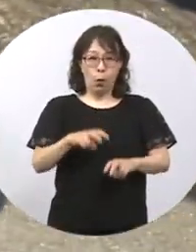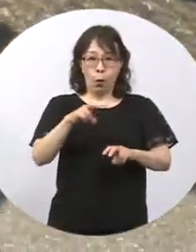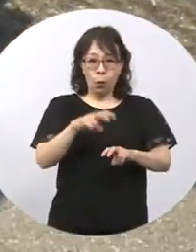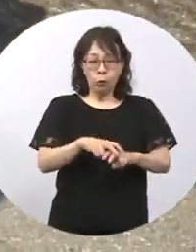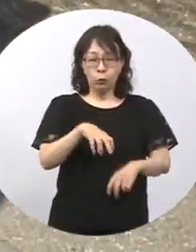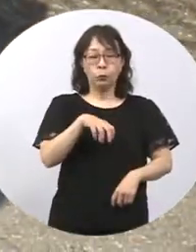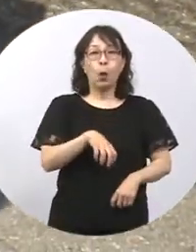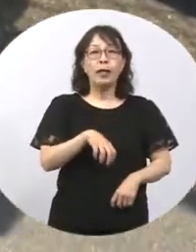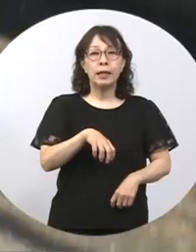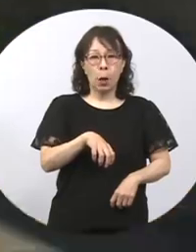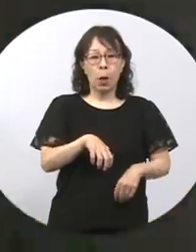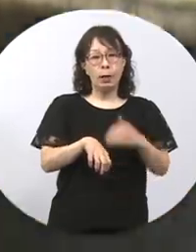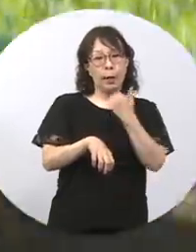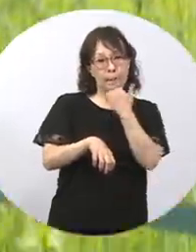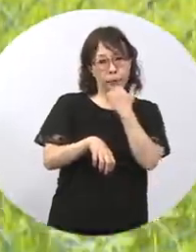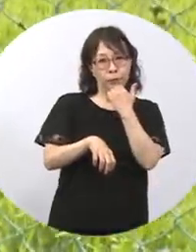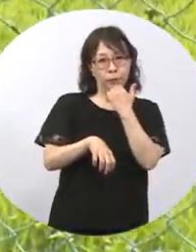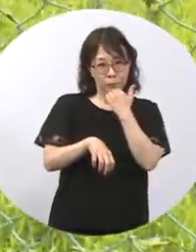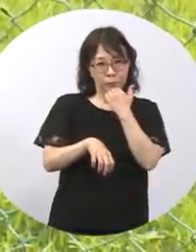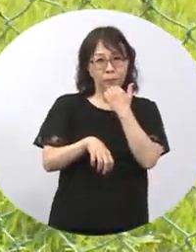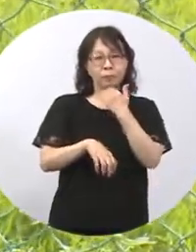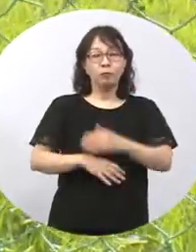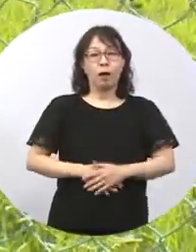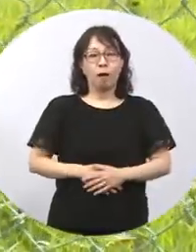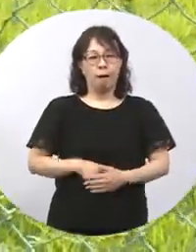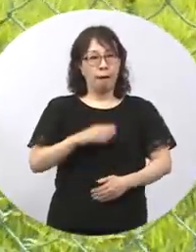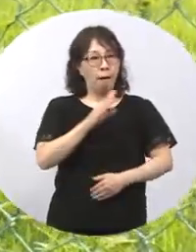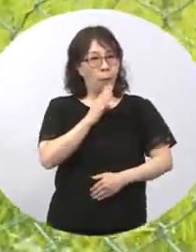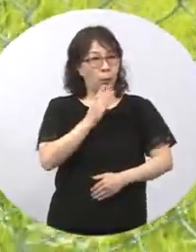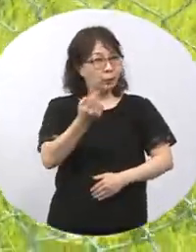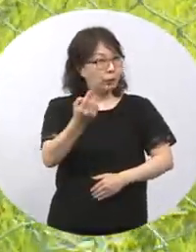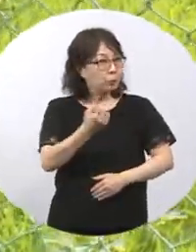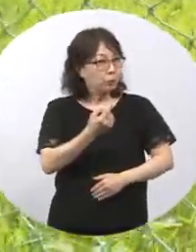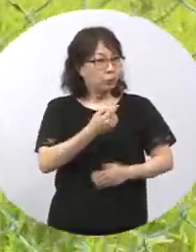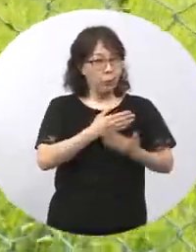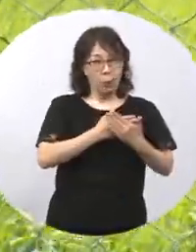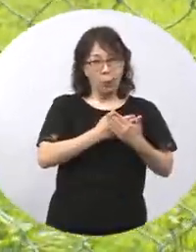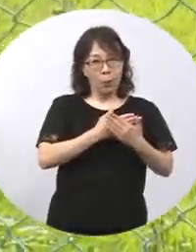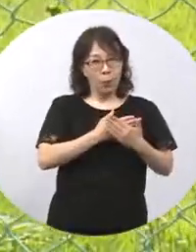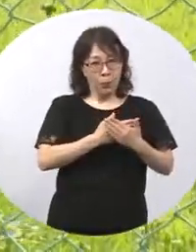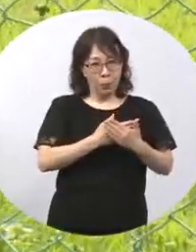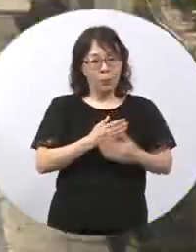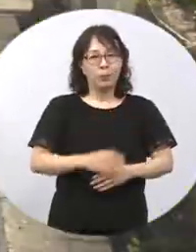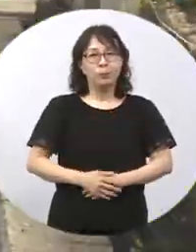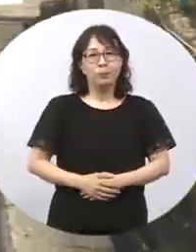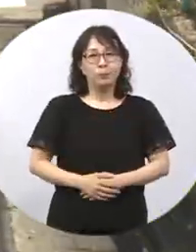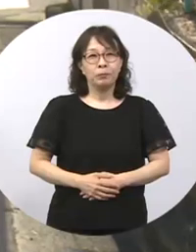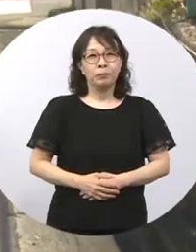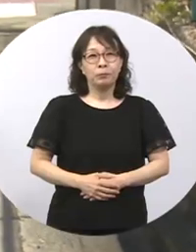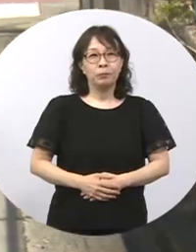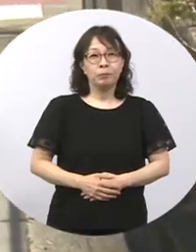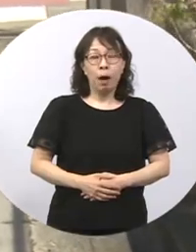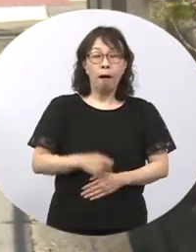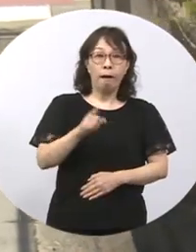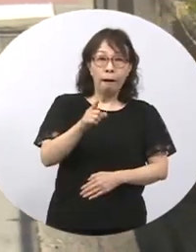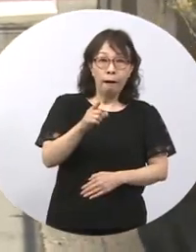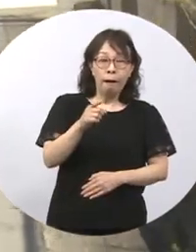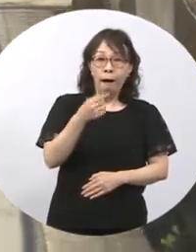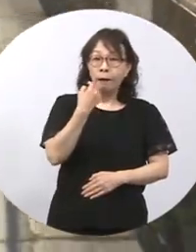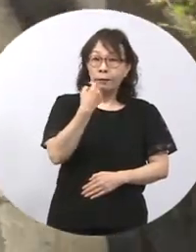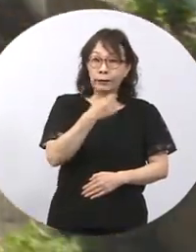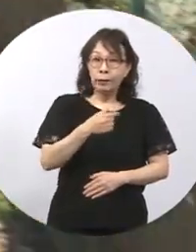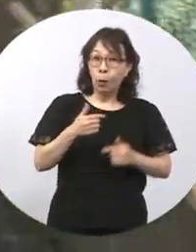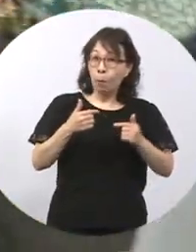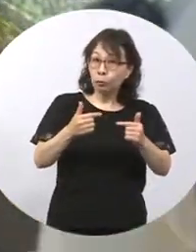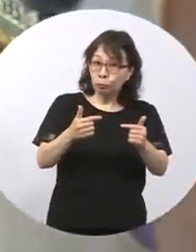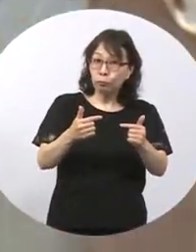するポイントで待ちたいと思いますが、実際来るんでしょうか。ドキドキしますね。あちらの白いバスですか